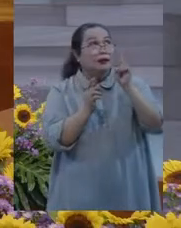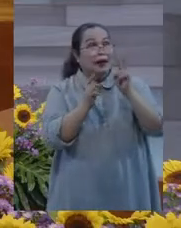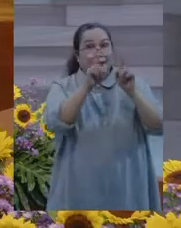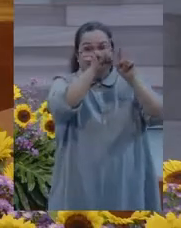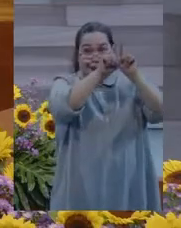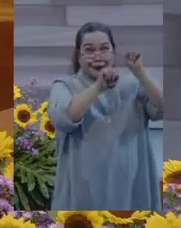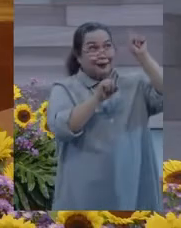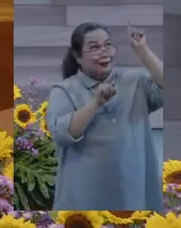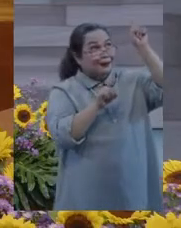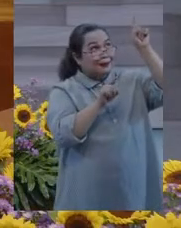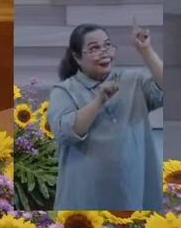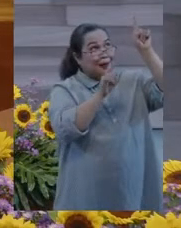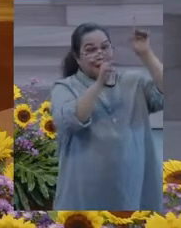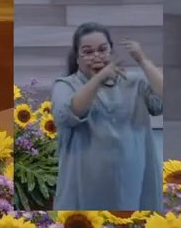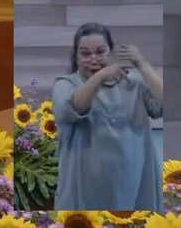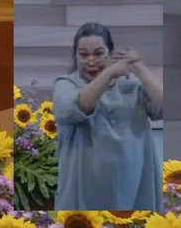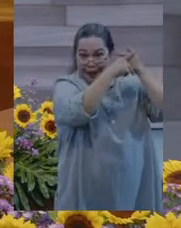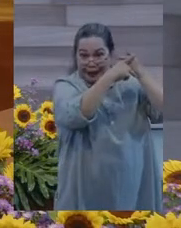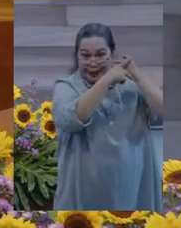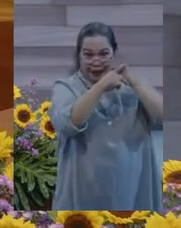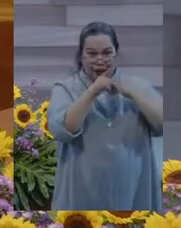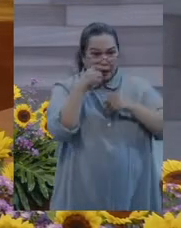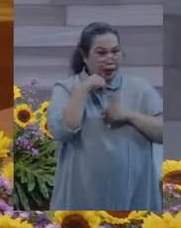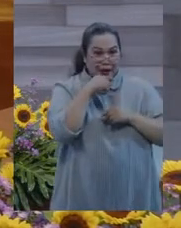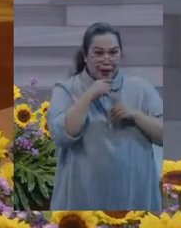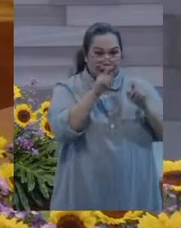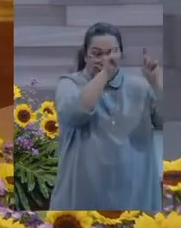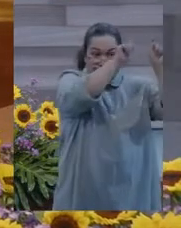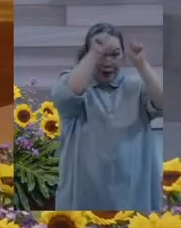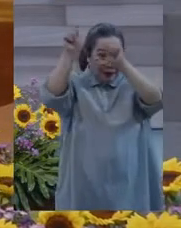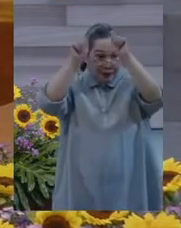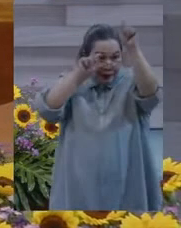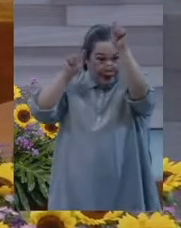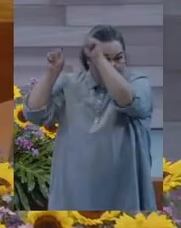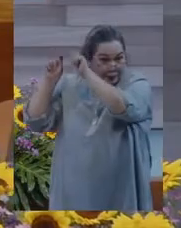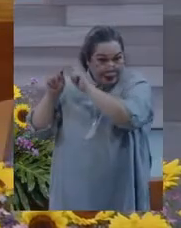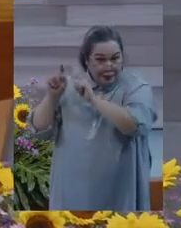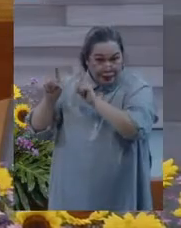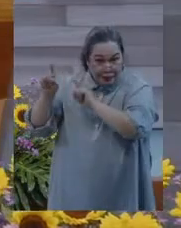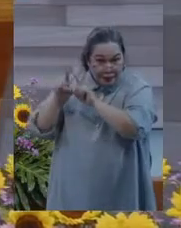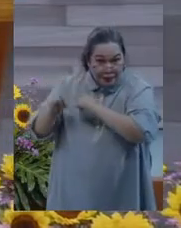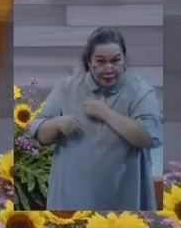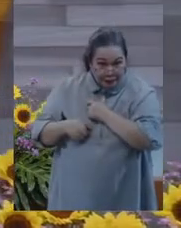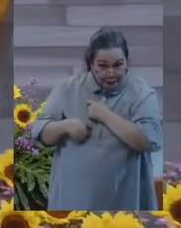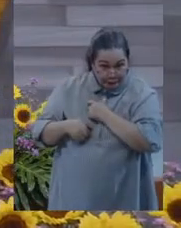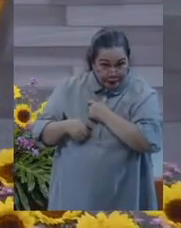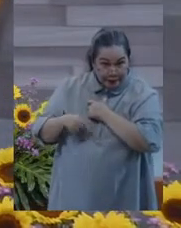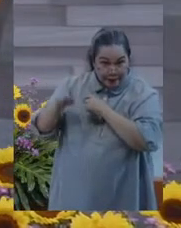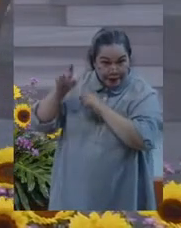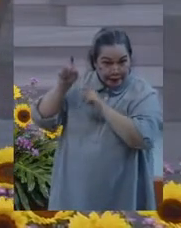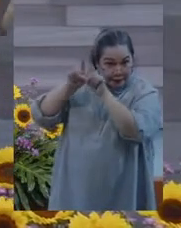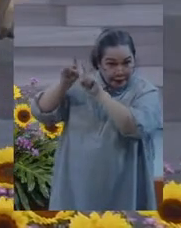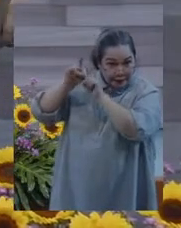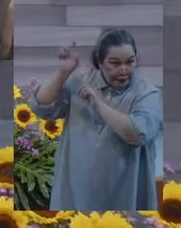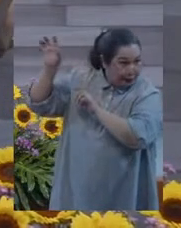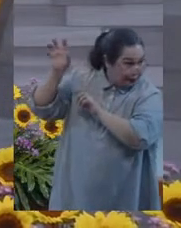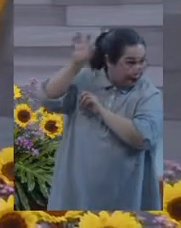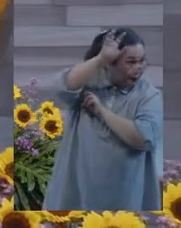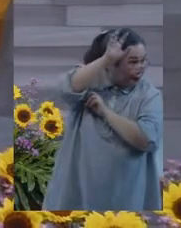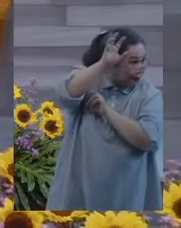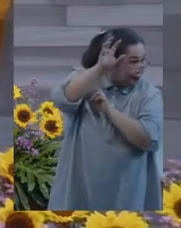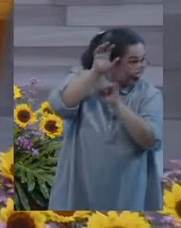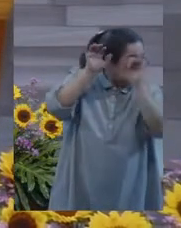ang timon ay yung star. Bawa, North Star. Kasi hindi po gumagalaw yun eh. Pag ang star